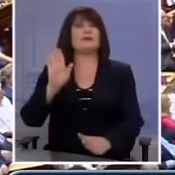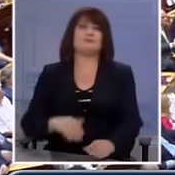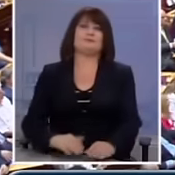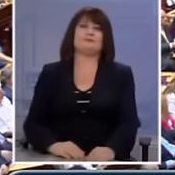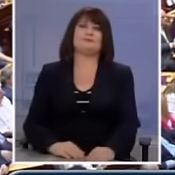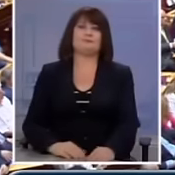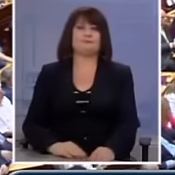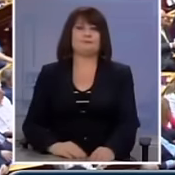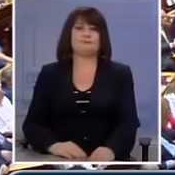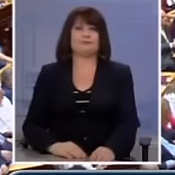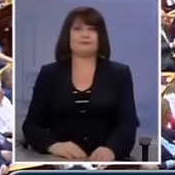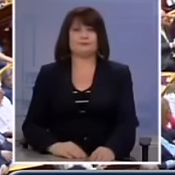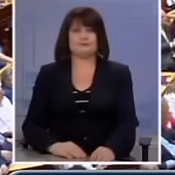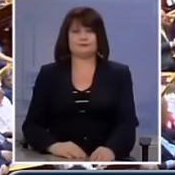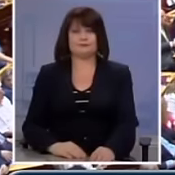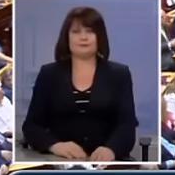Μετά ο λόγος.